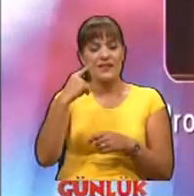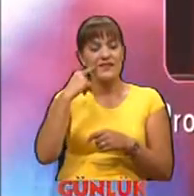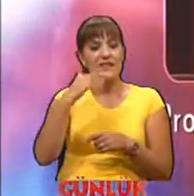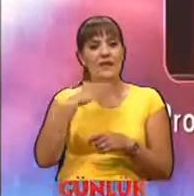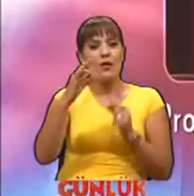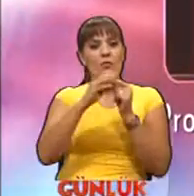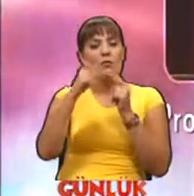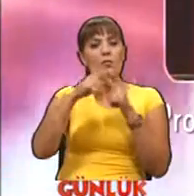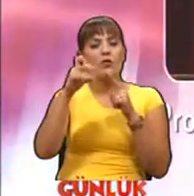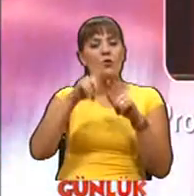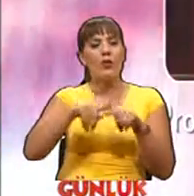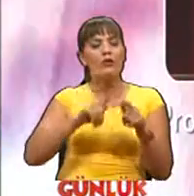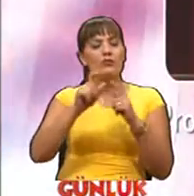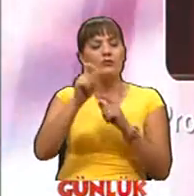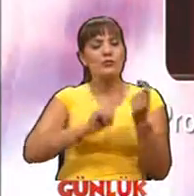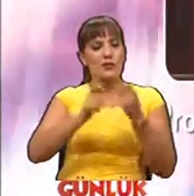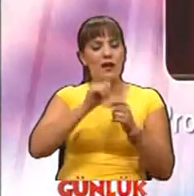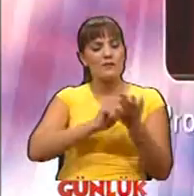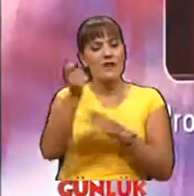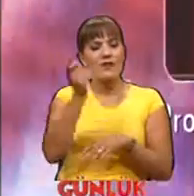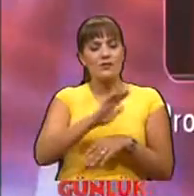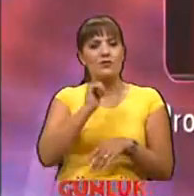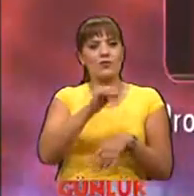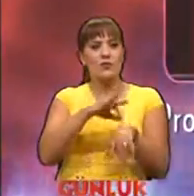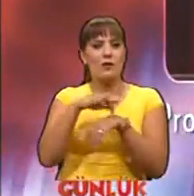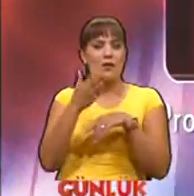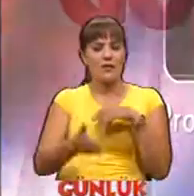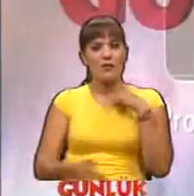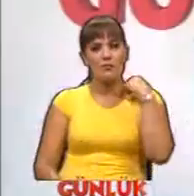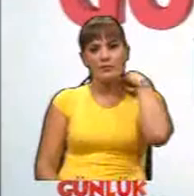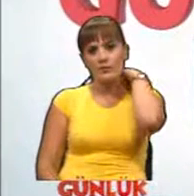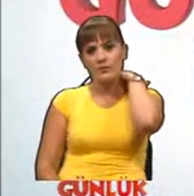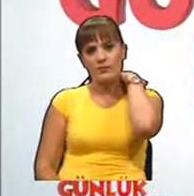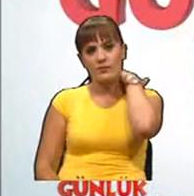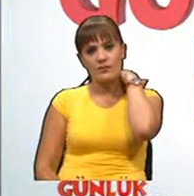etine botoks uygulaması. Hepsi az sonra günlük rehberde.